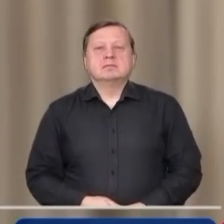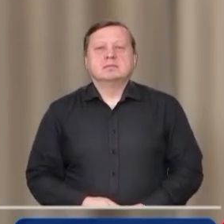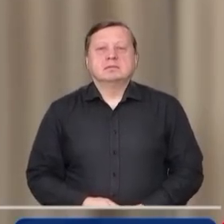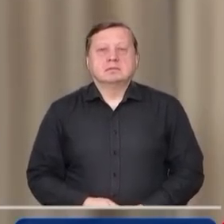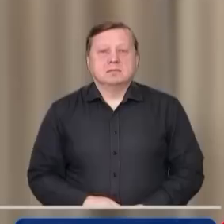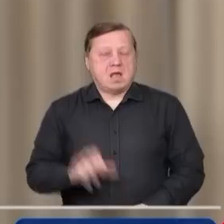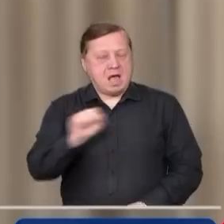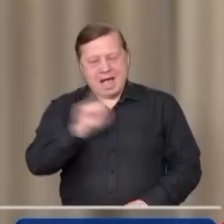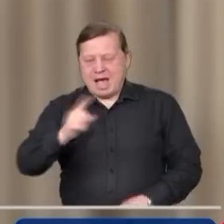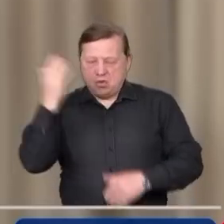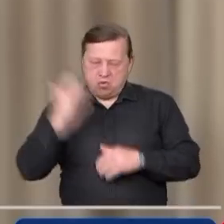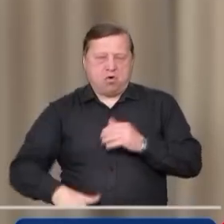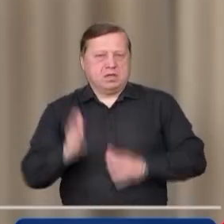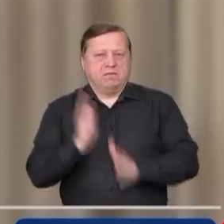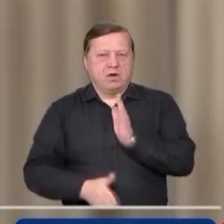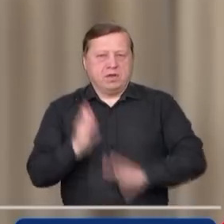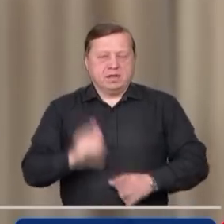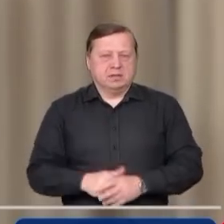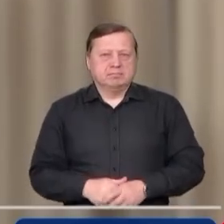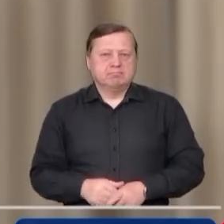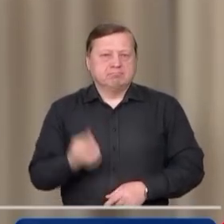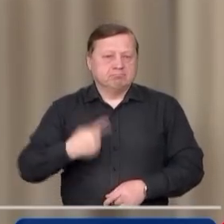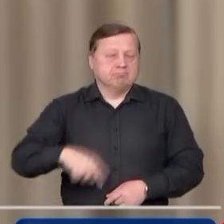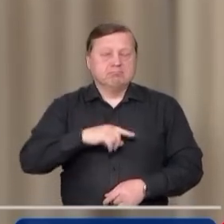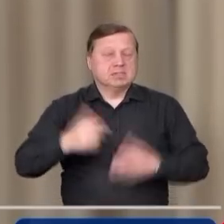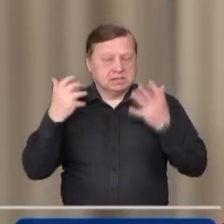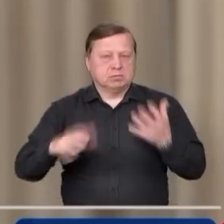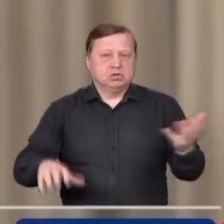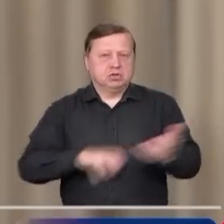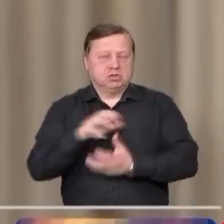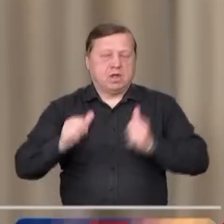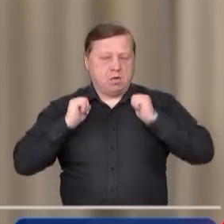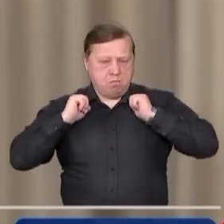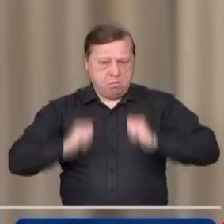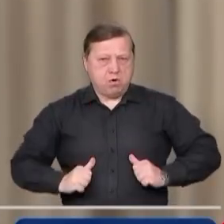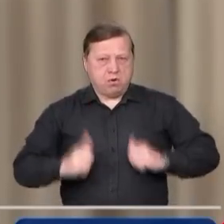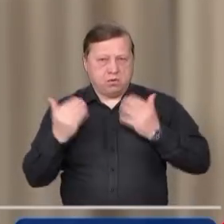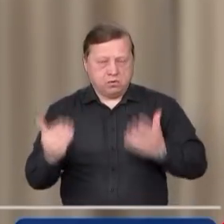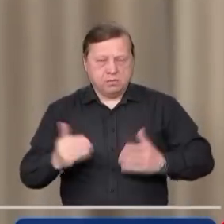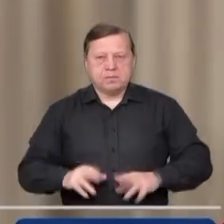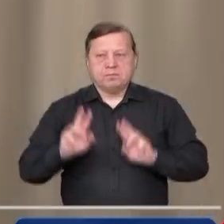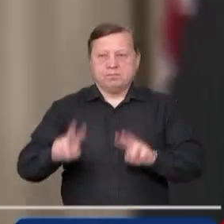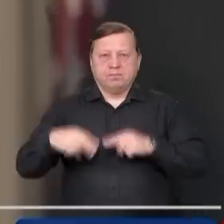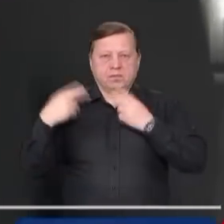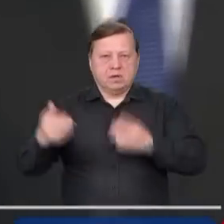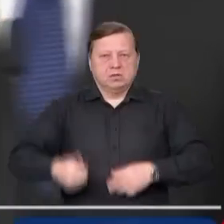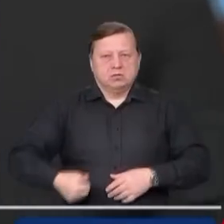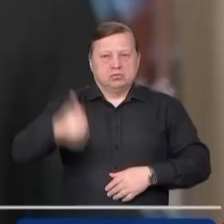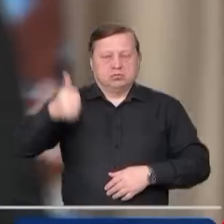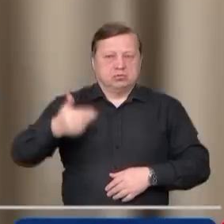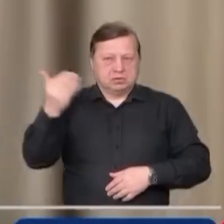do końca wojny. Opowiadam się za światem stabilnym i pokojowym. Teraz przekazuję głos szefowi